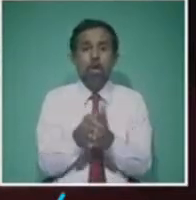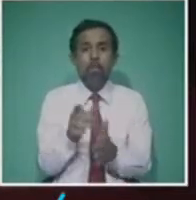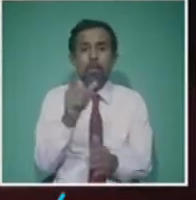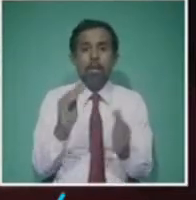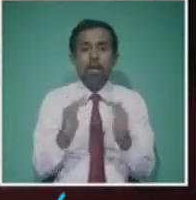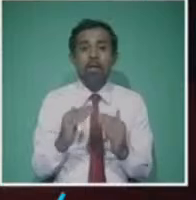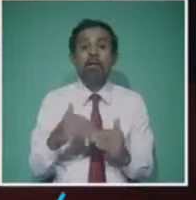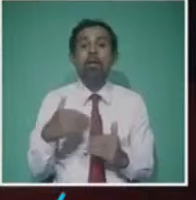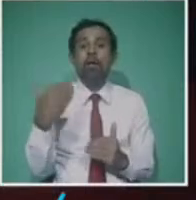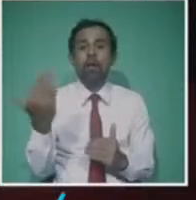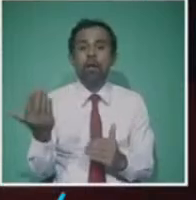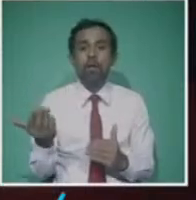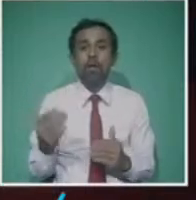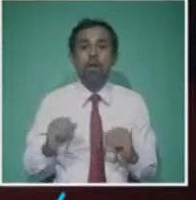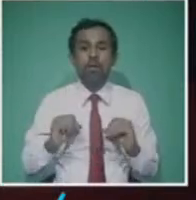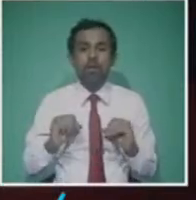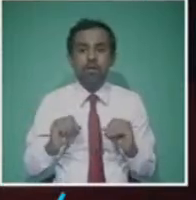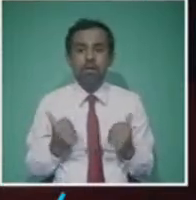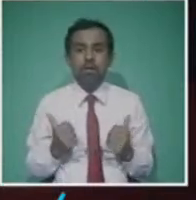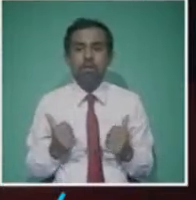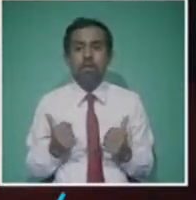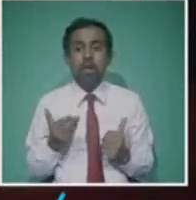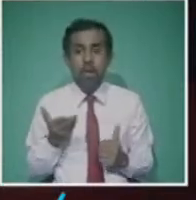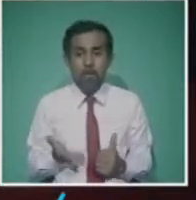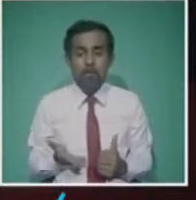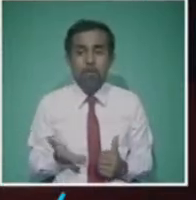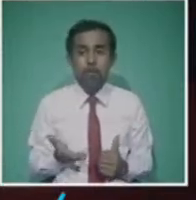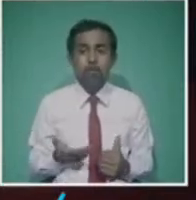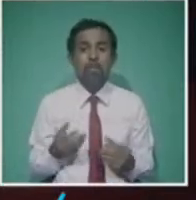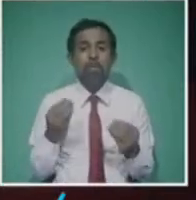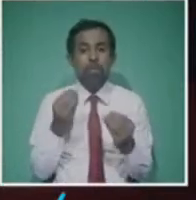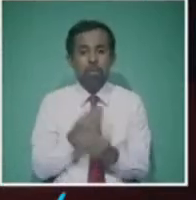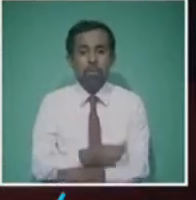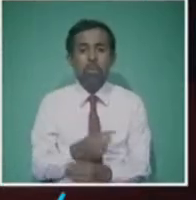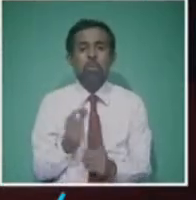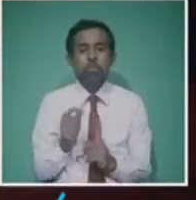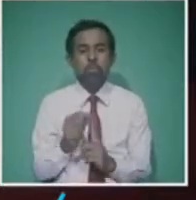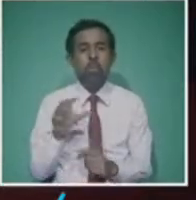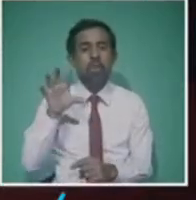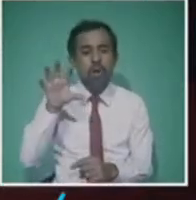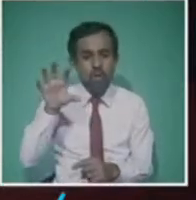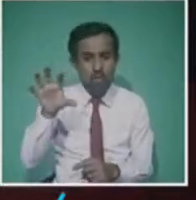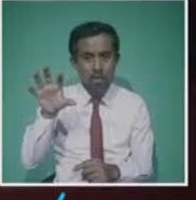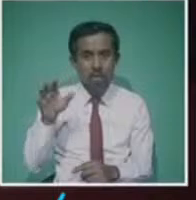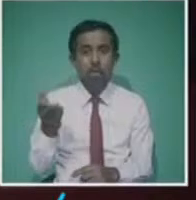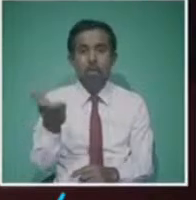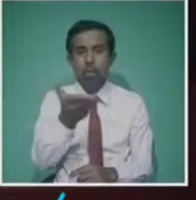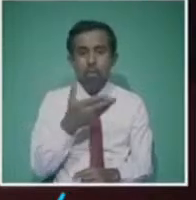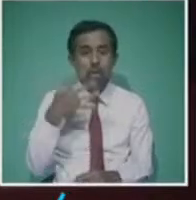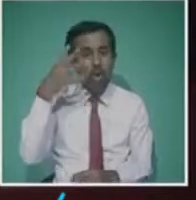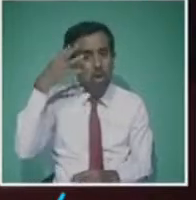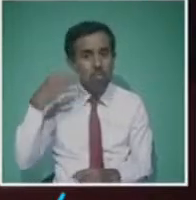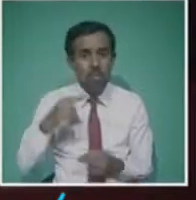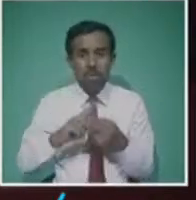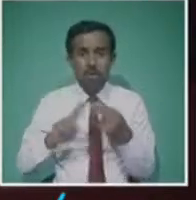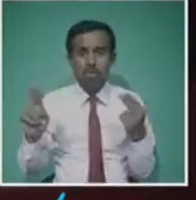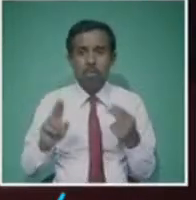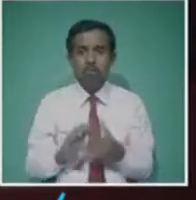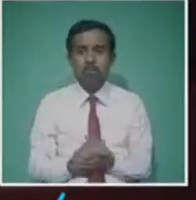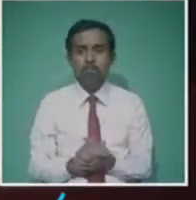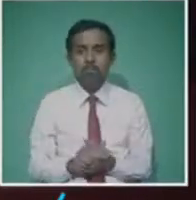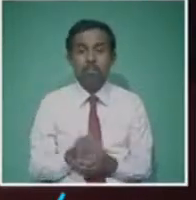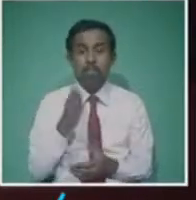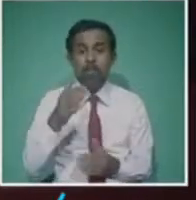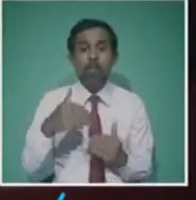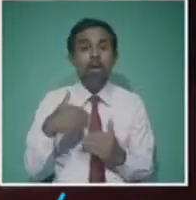ගෙදරින් එළියට ආව නැවත ජීවත් වෙන්නේ මේ කඩා වැටිච්ච දුප්පත් රටේ බව තමුන්නාසෙලා මතක් කරන් දෙපා